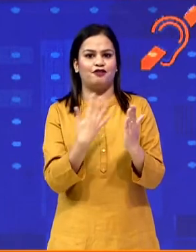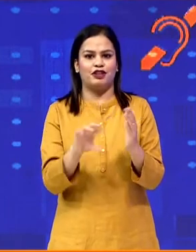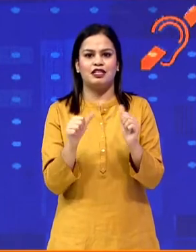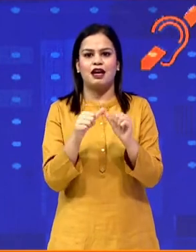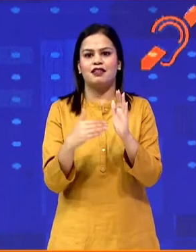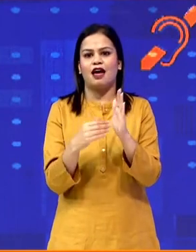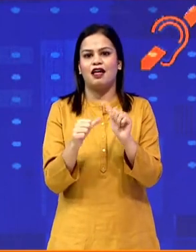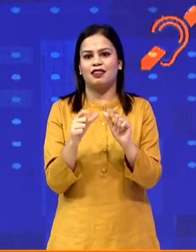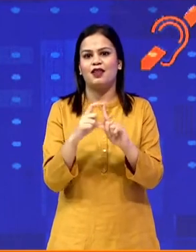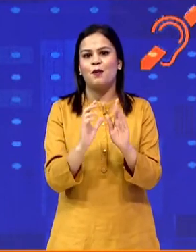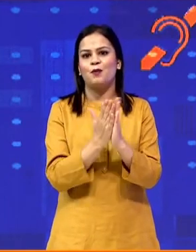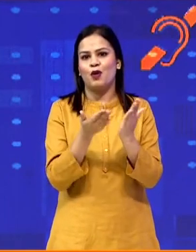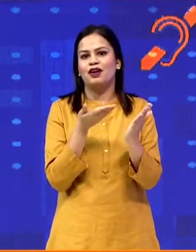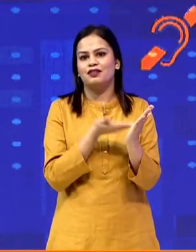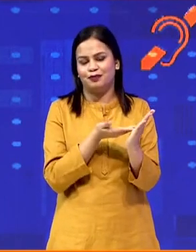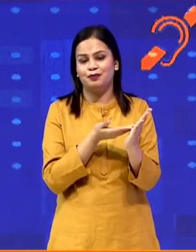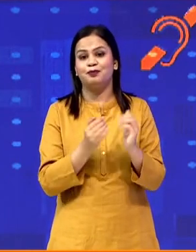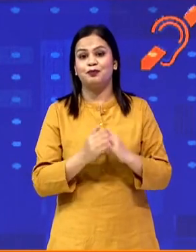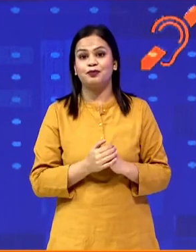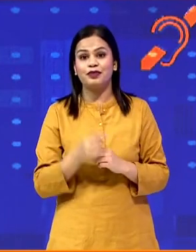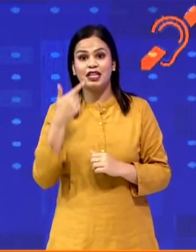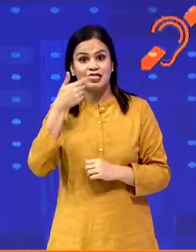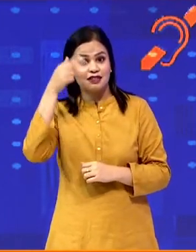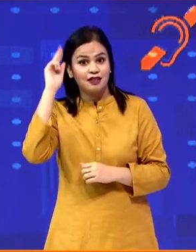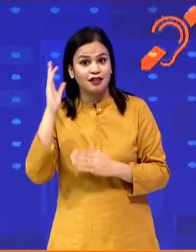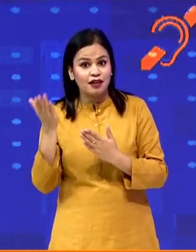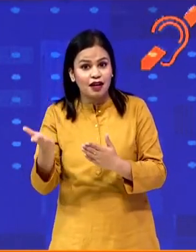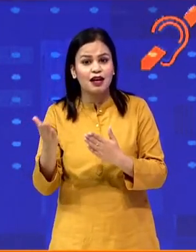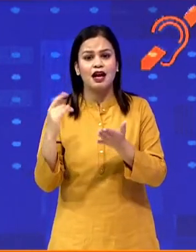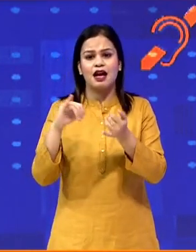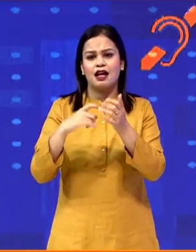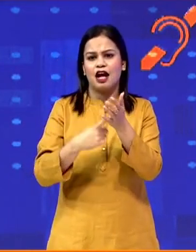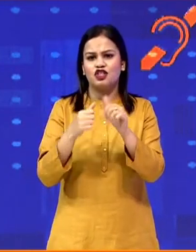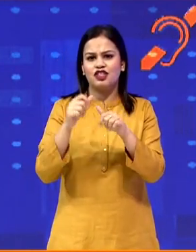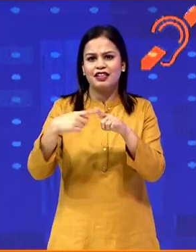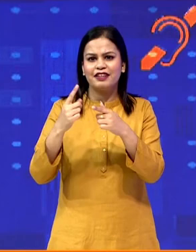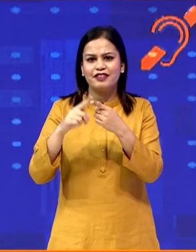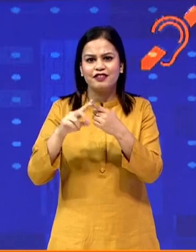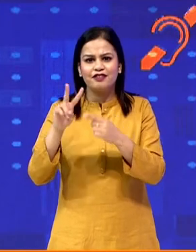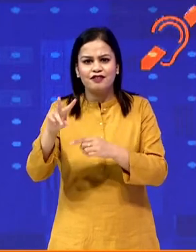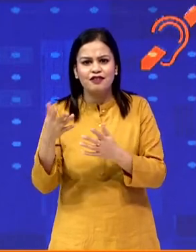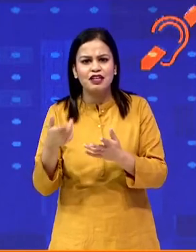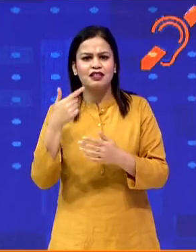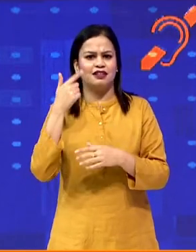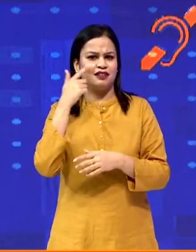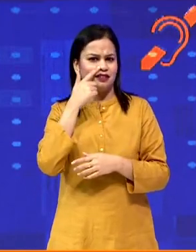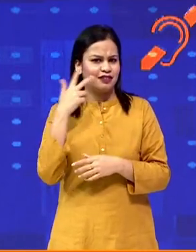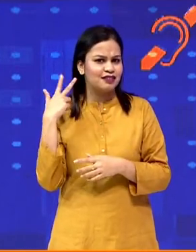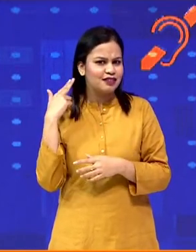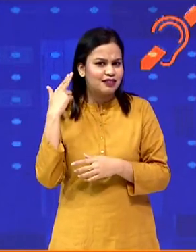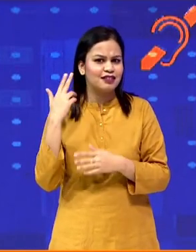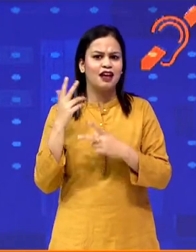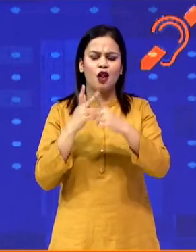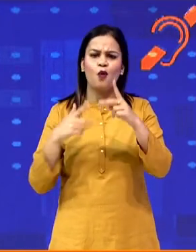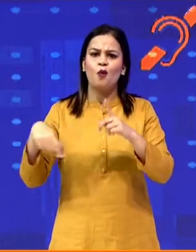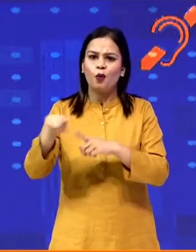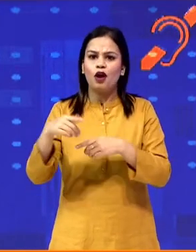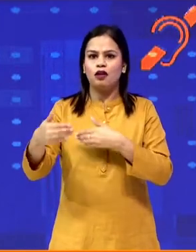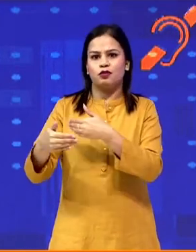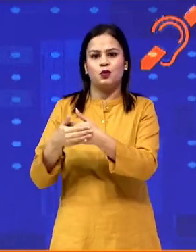संजय गांधी से लेकर इंदिरा गांधी राजीव गांधी और सोनिया गांधी के करीब